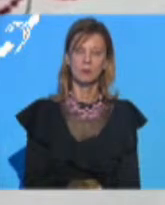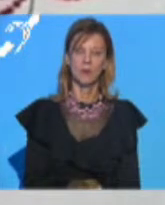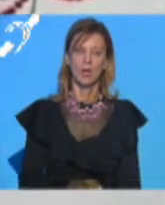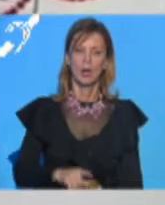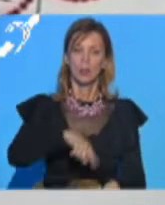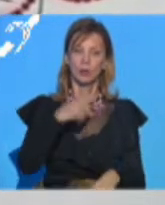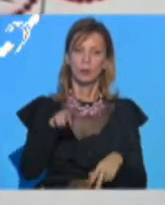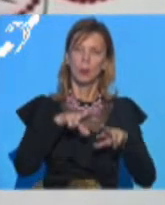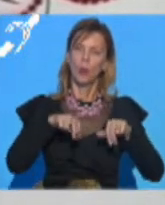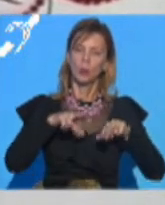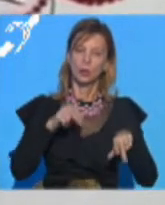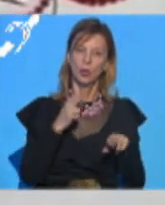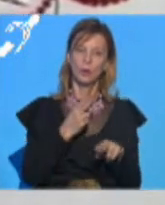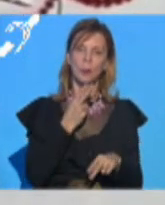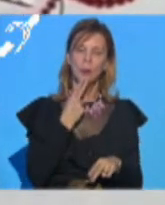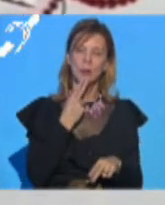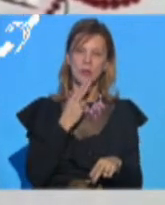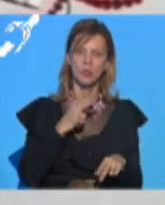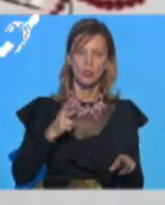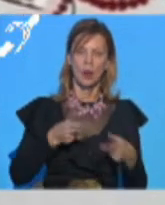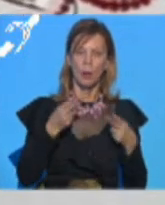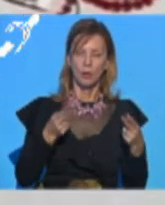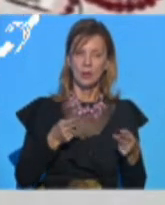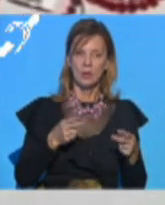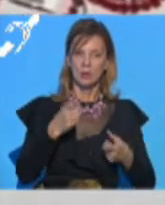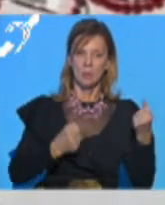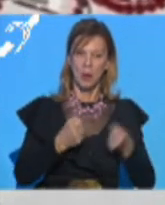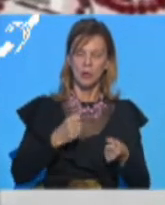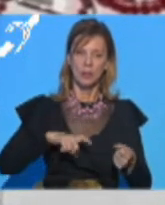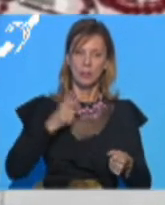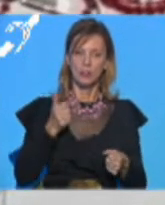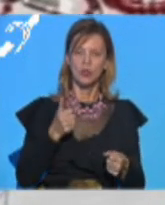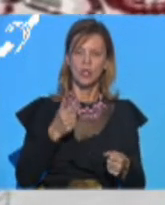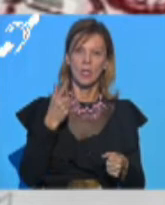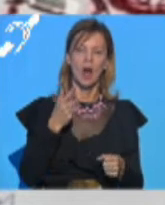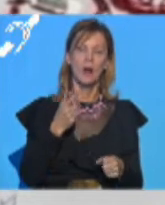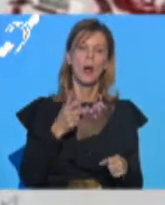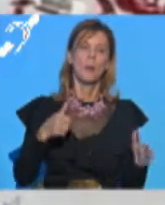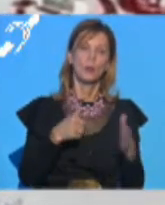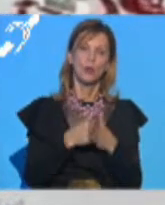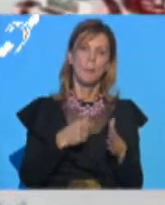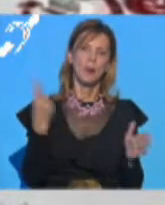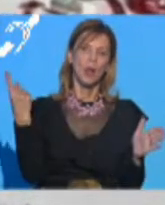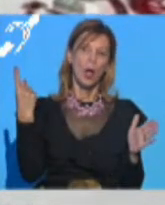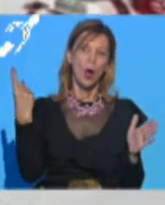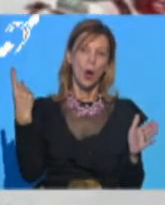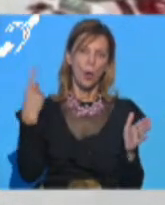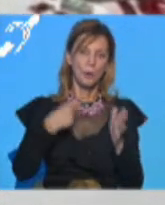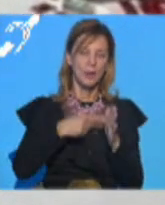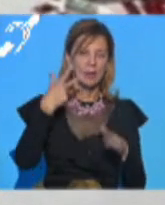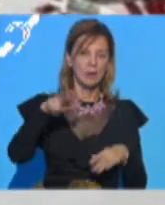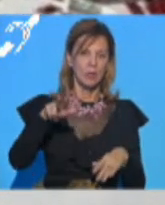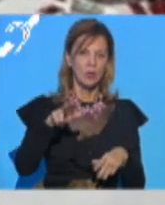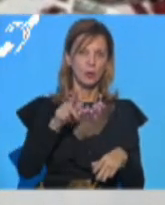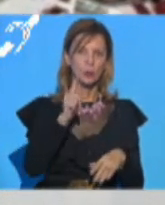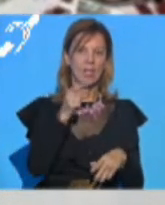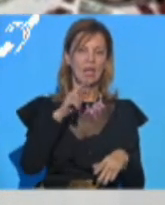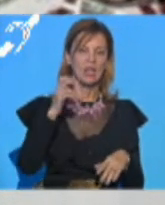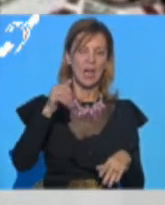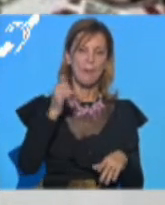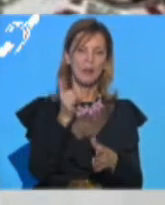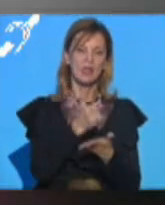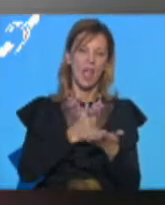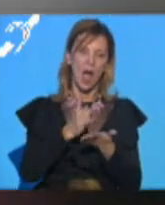În urma unui control, polițiștii au găsit în mașina respectivă, în care se mai afla și o femeie, aproximativ 1300 de grame de aur,